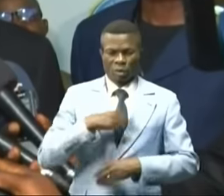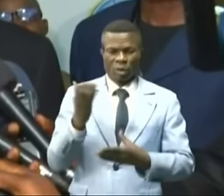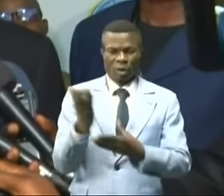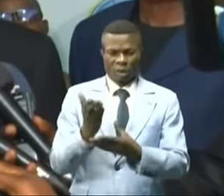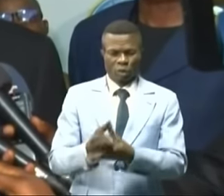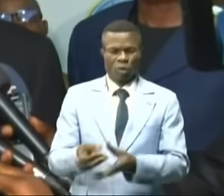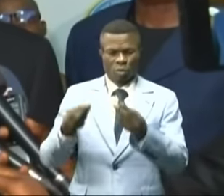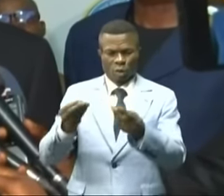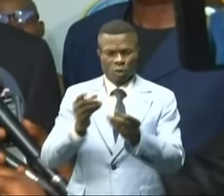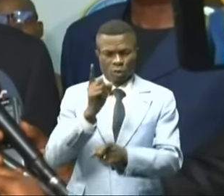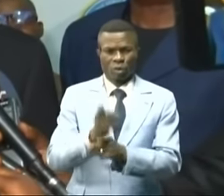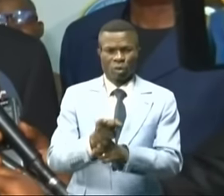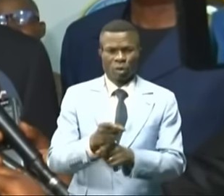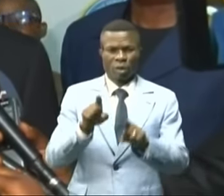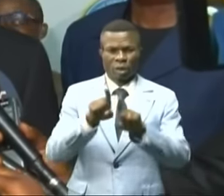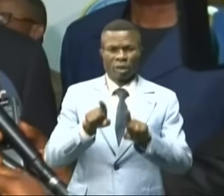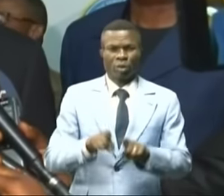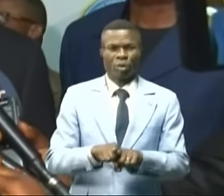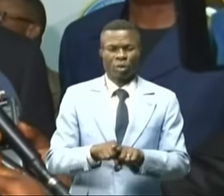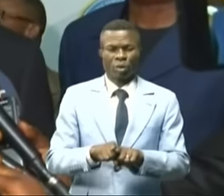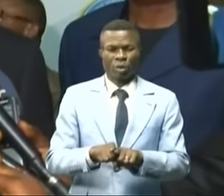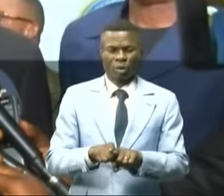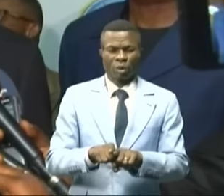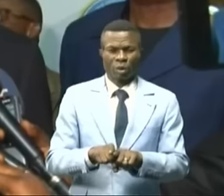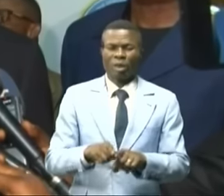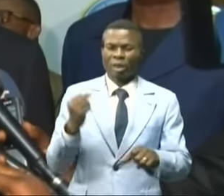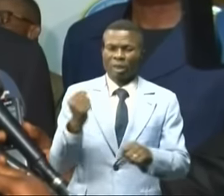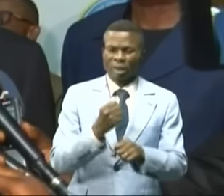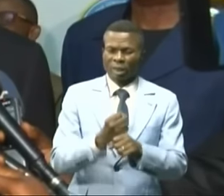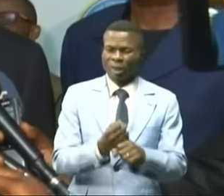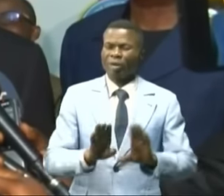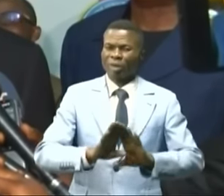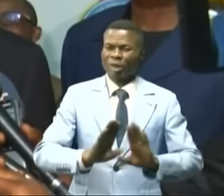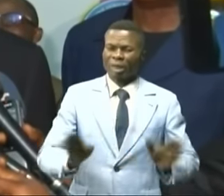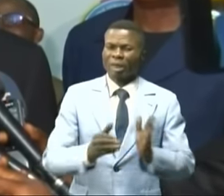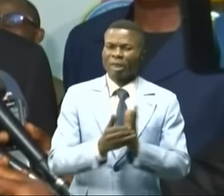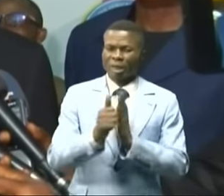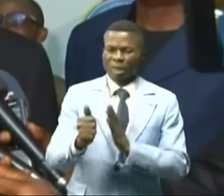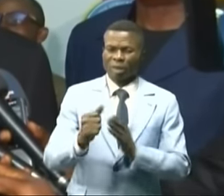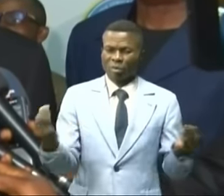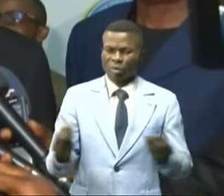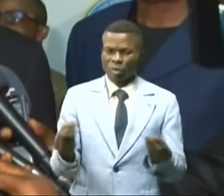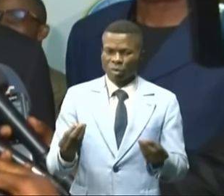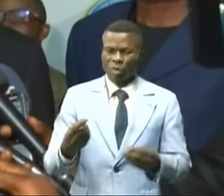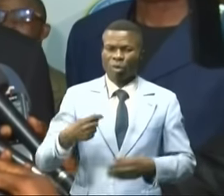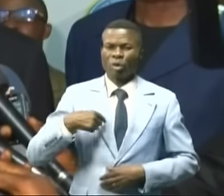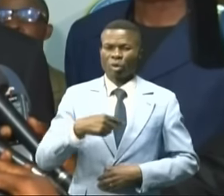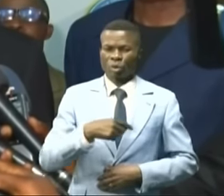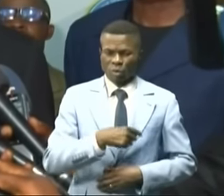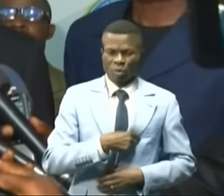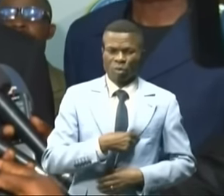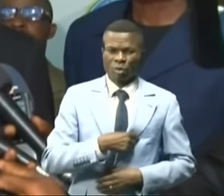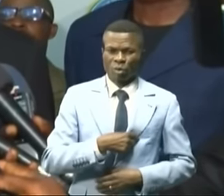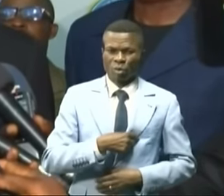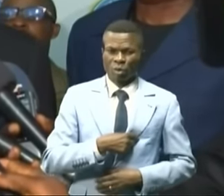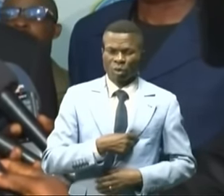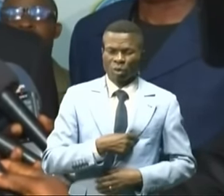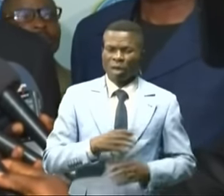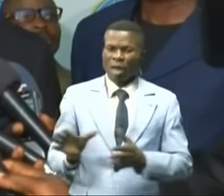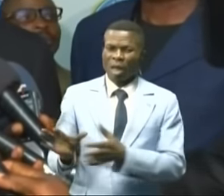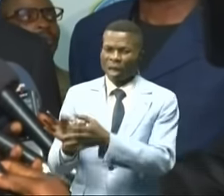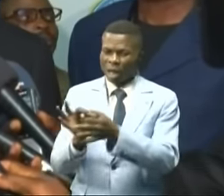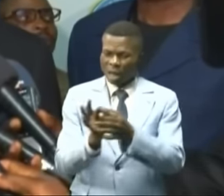documentation et le service de greffe, etc., pour que nous puissions